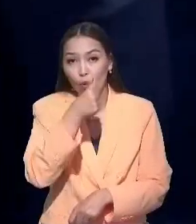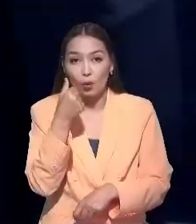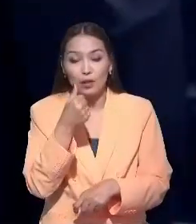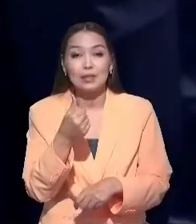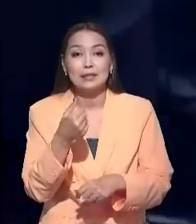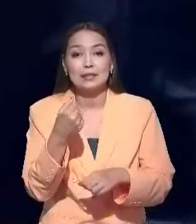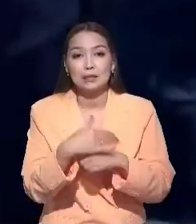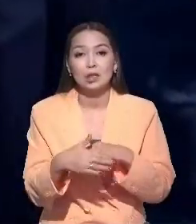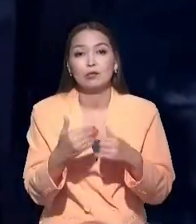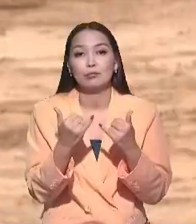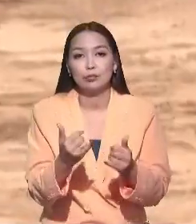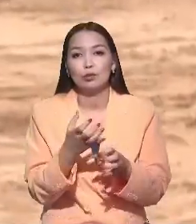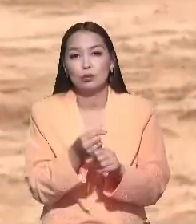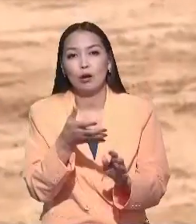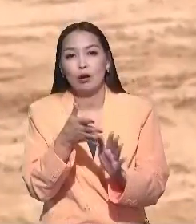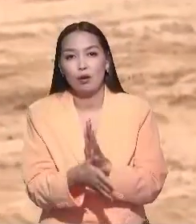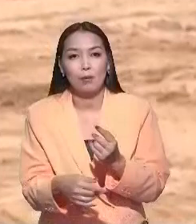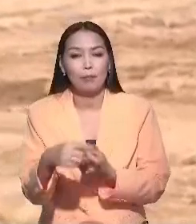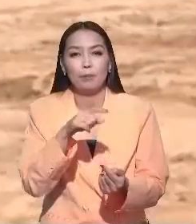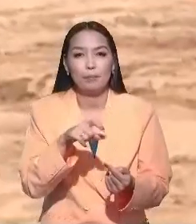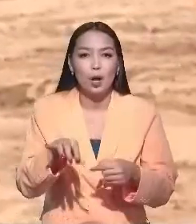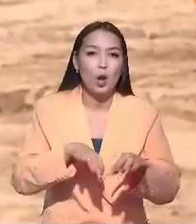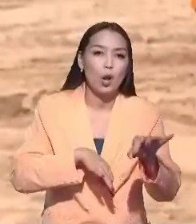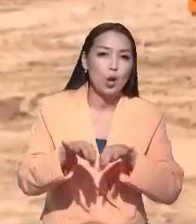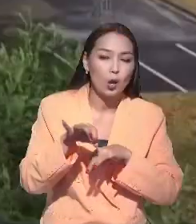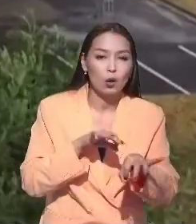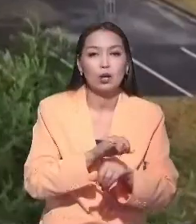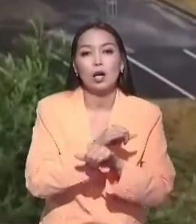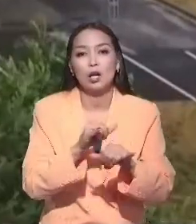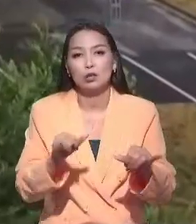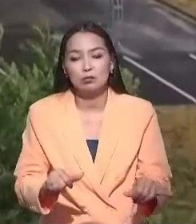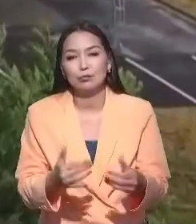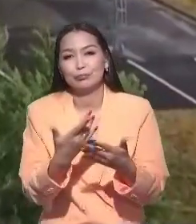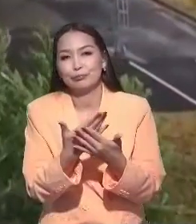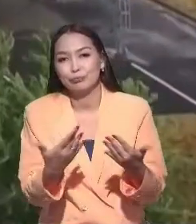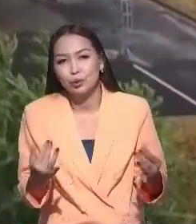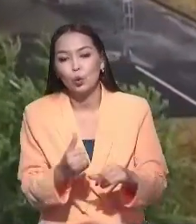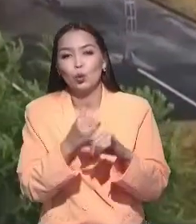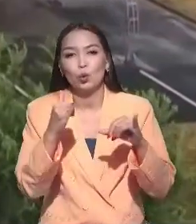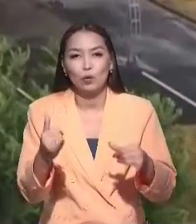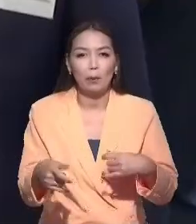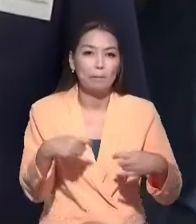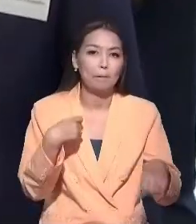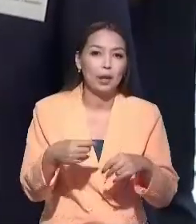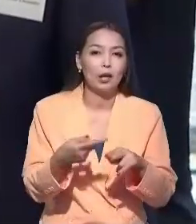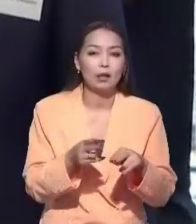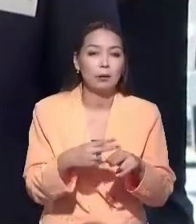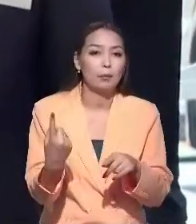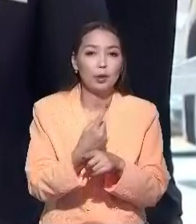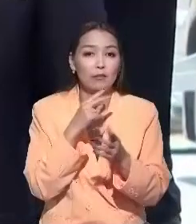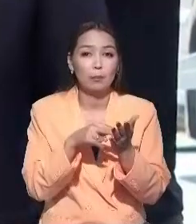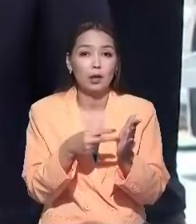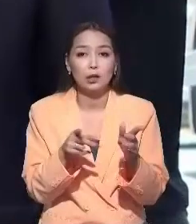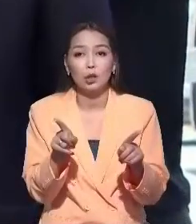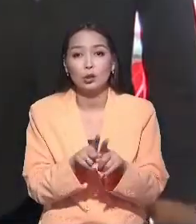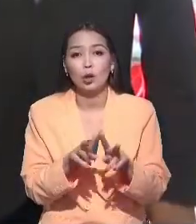году. Центр позволит сократить расходы предпринимателей на логистику, расширить ассортимент и увеличить продажи. Это первый